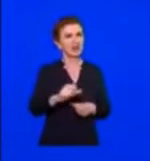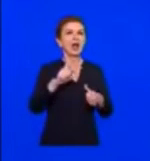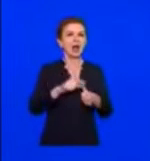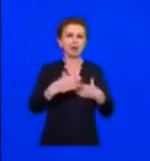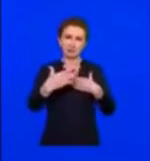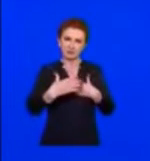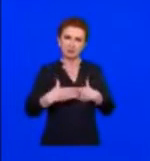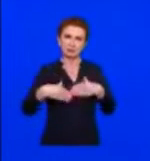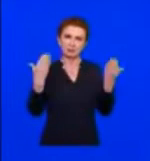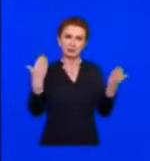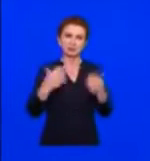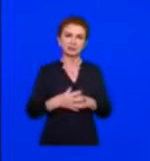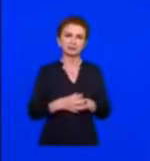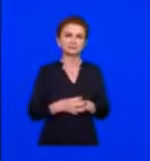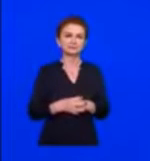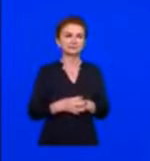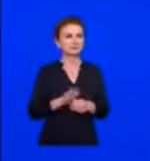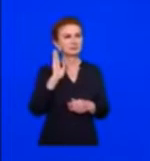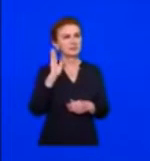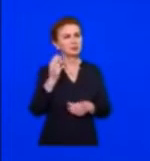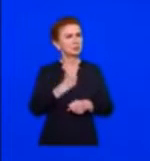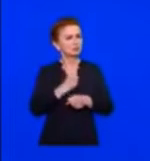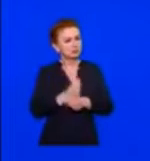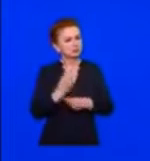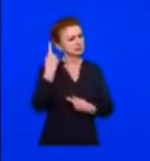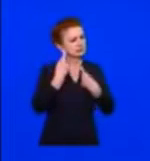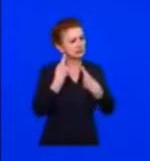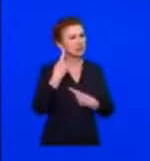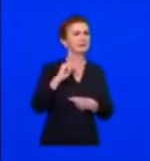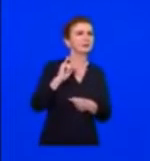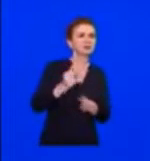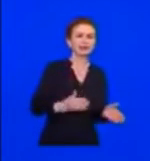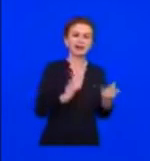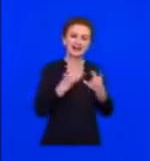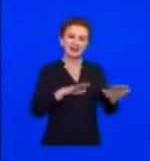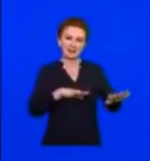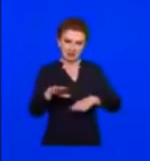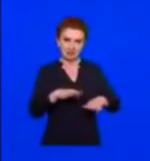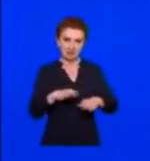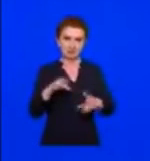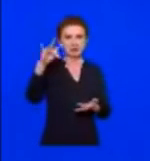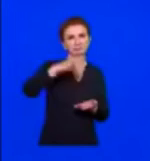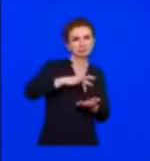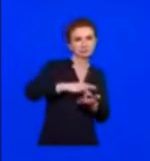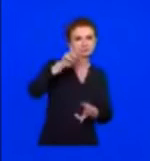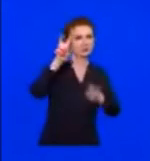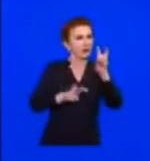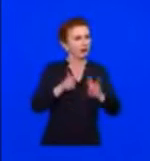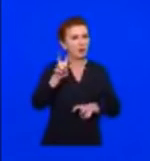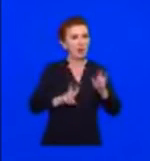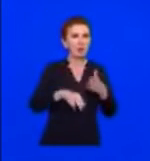najbliższych dniach będziemy pracować nad tym, jak pozostałe miejsca wewnątrz hoteli, czy na